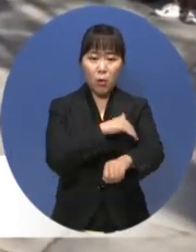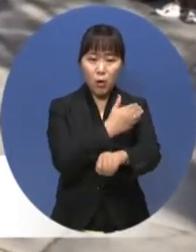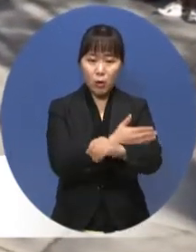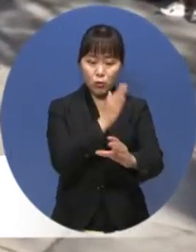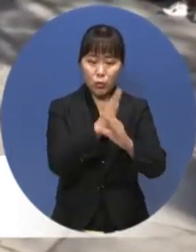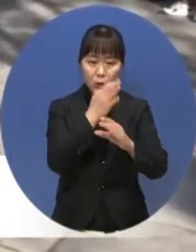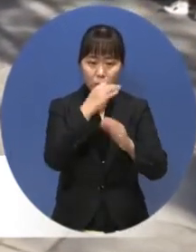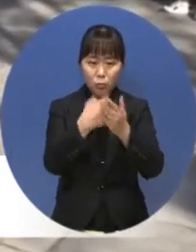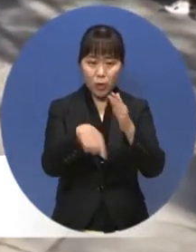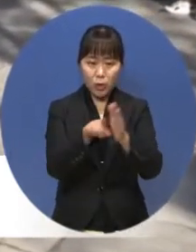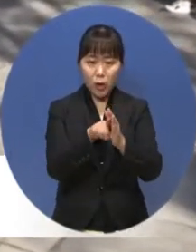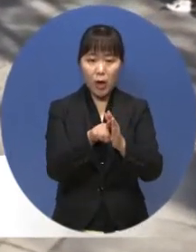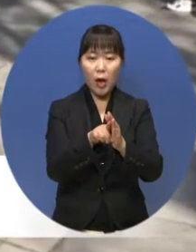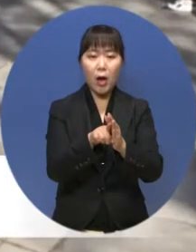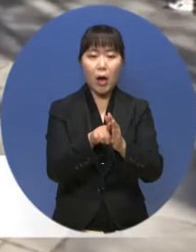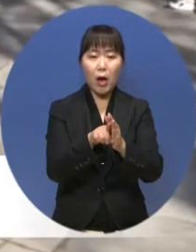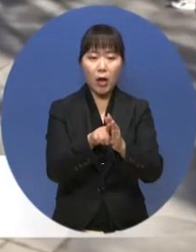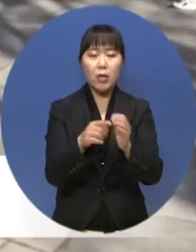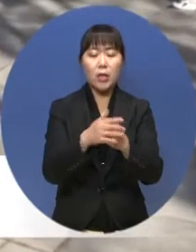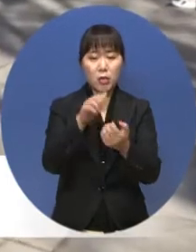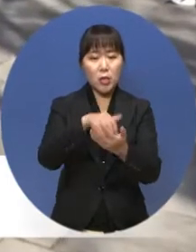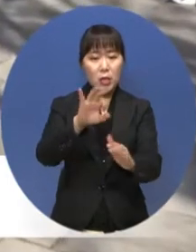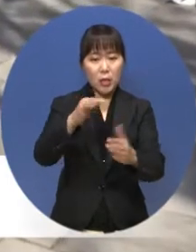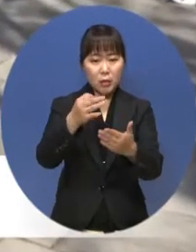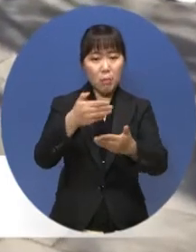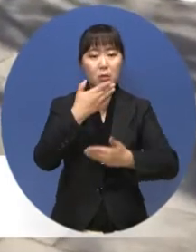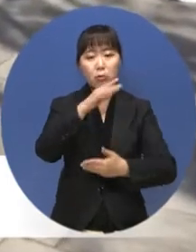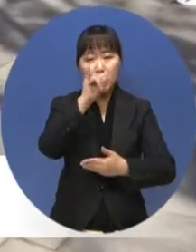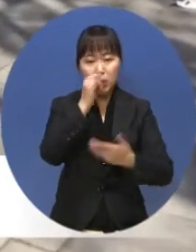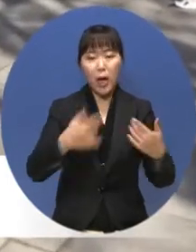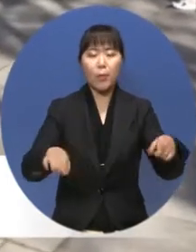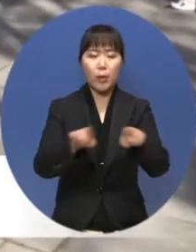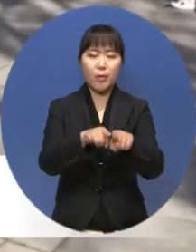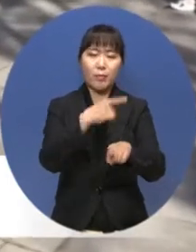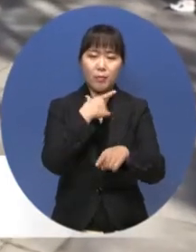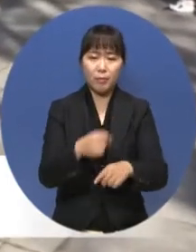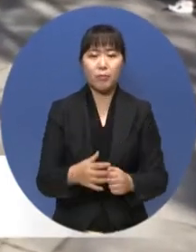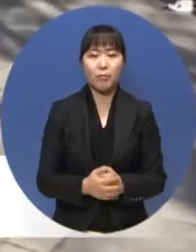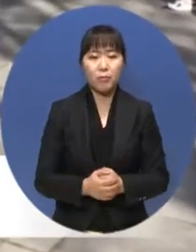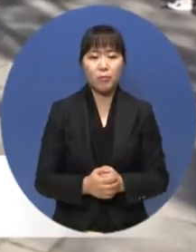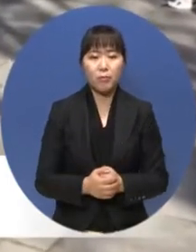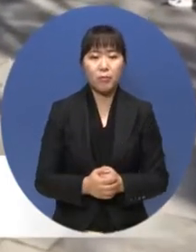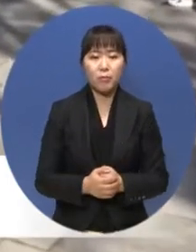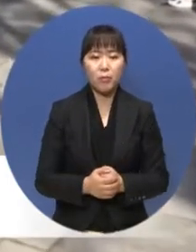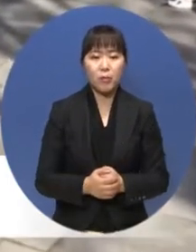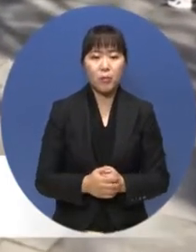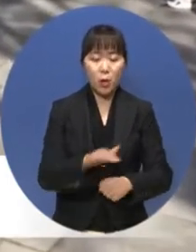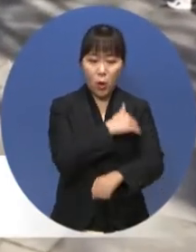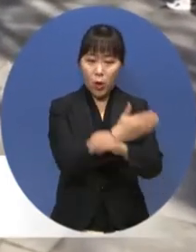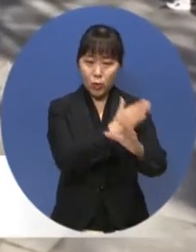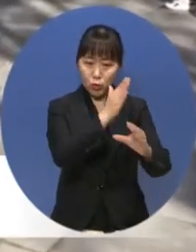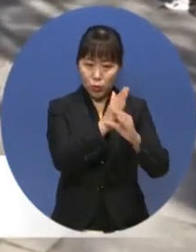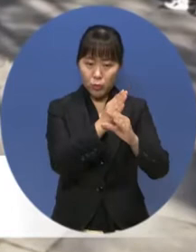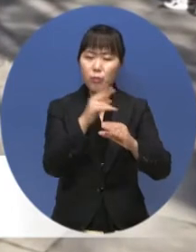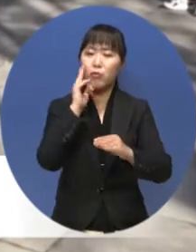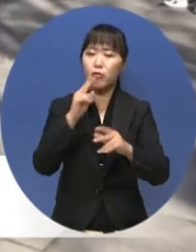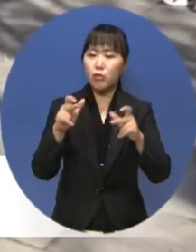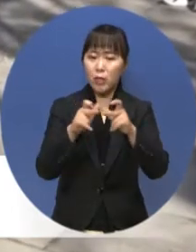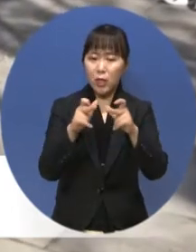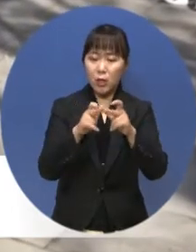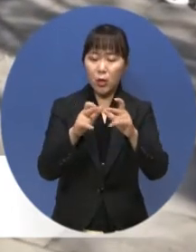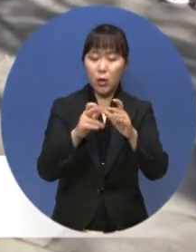통해서 함께 일을 할수 있도록, 최저임금을 받을 수 있도록 함께 했으면 좋겠습니다. 권리중심